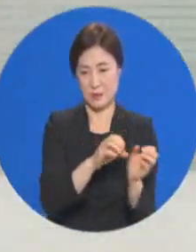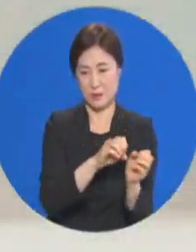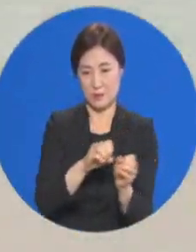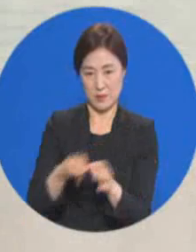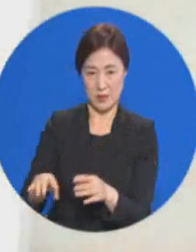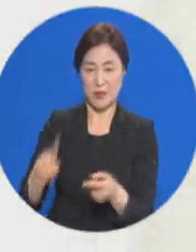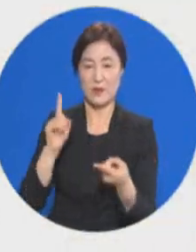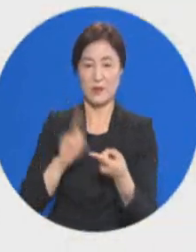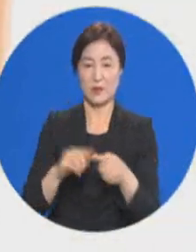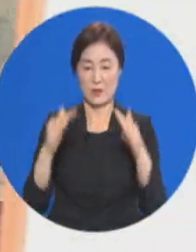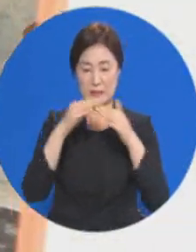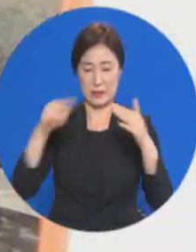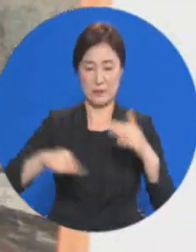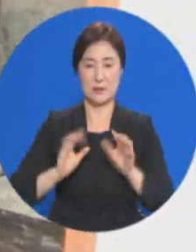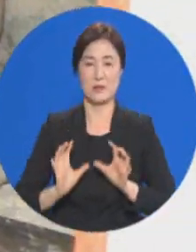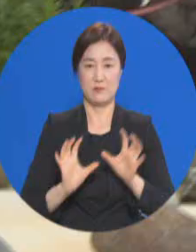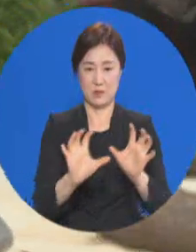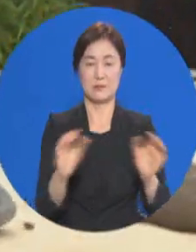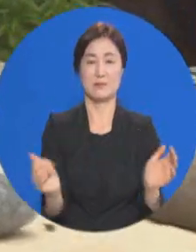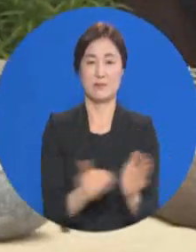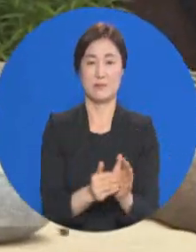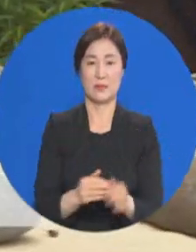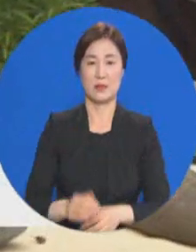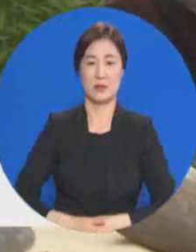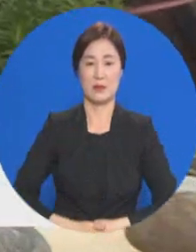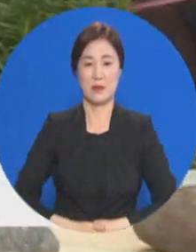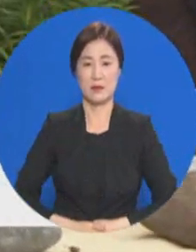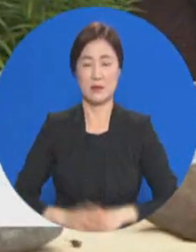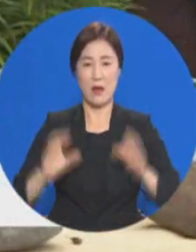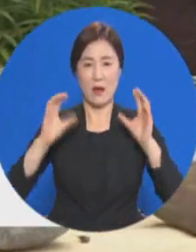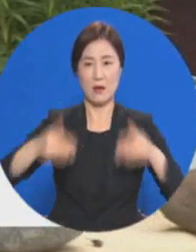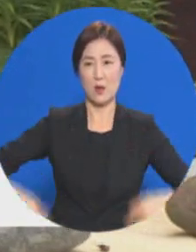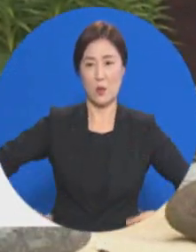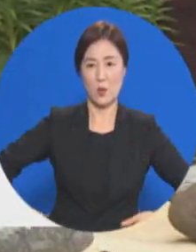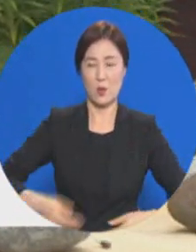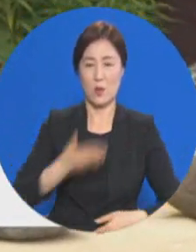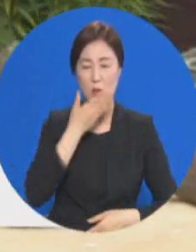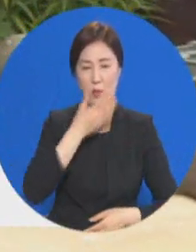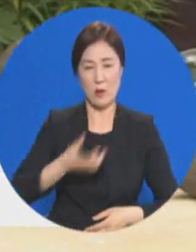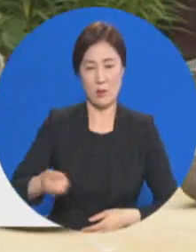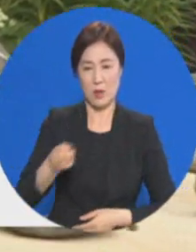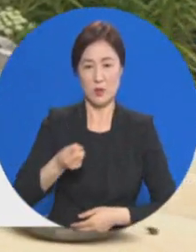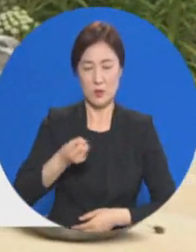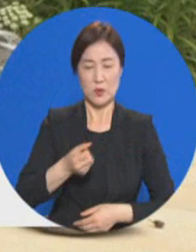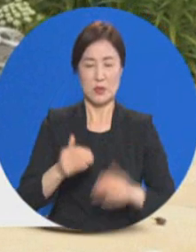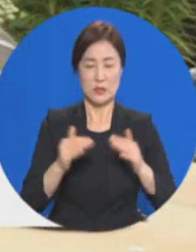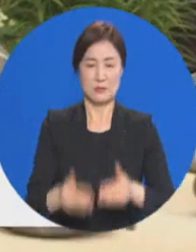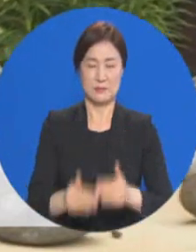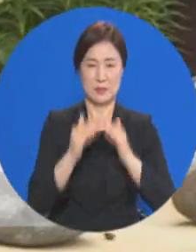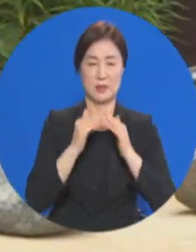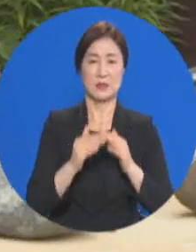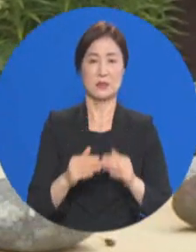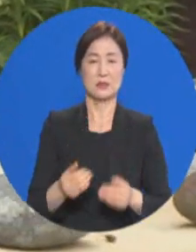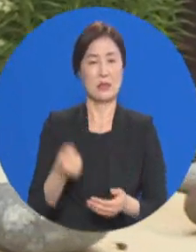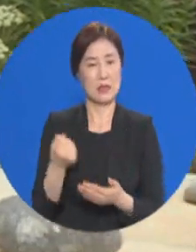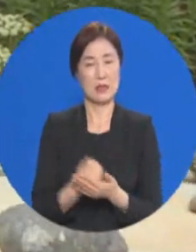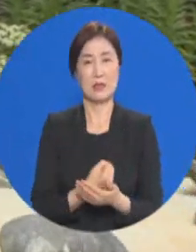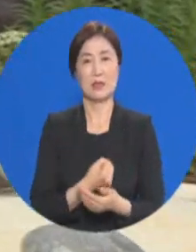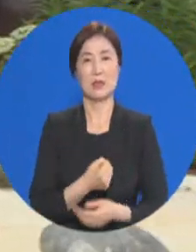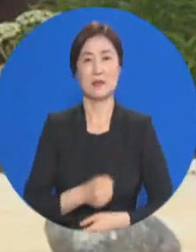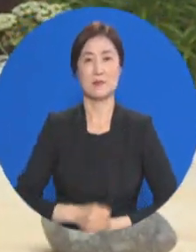집에 밀어넣은 겁니다. 하나 꼭 긁히고 밥을 해갖거든 이면서 집을 짓는데 아무런